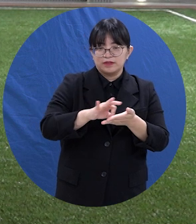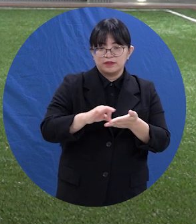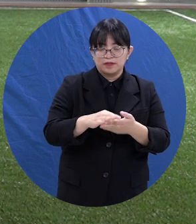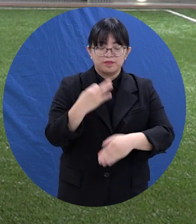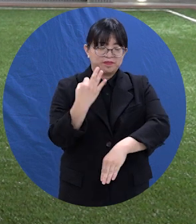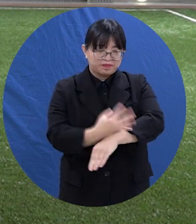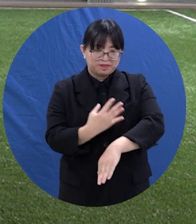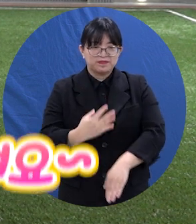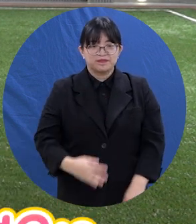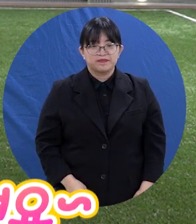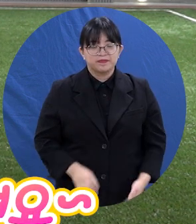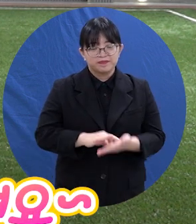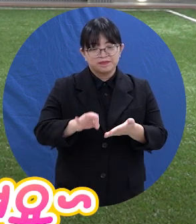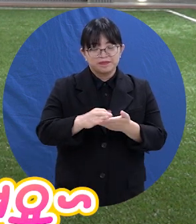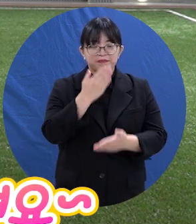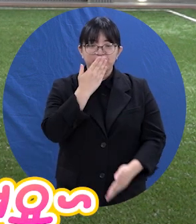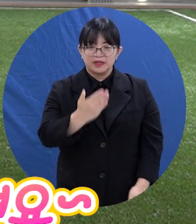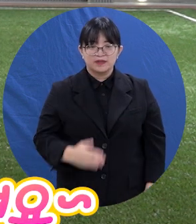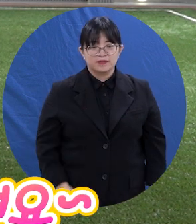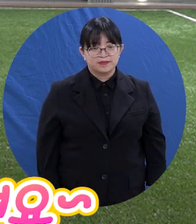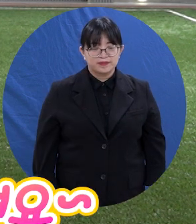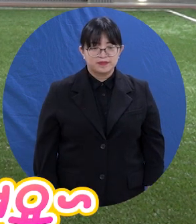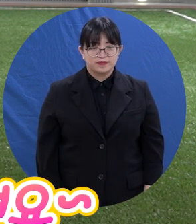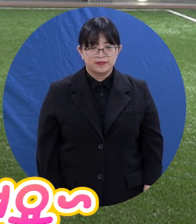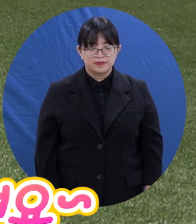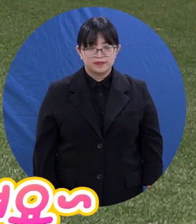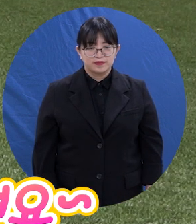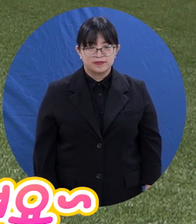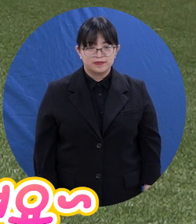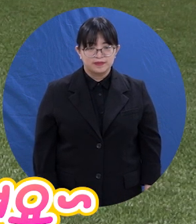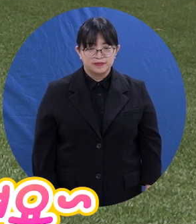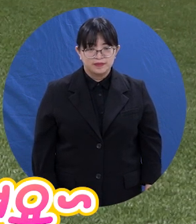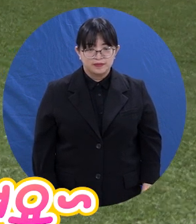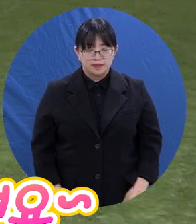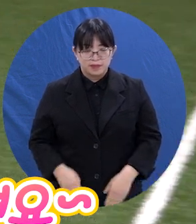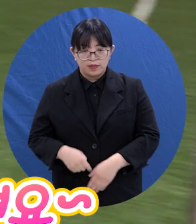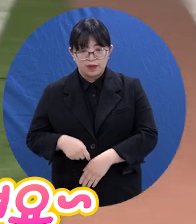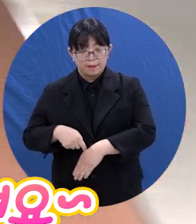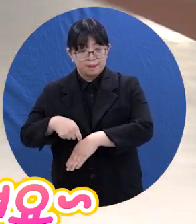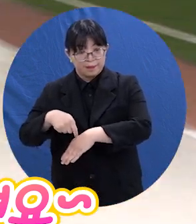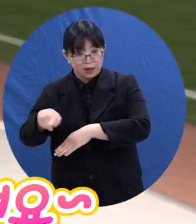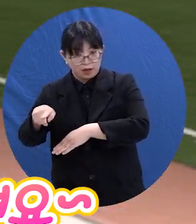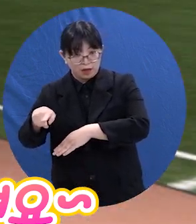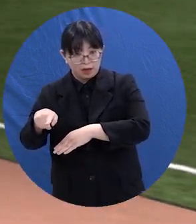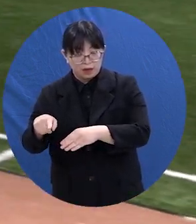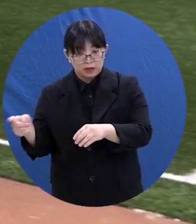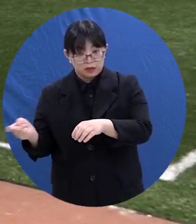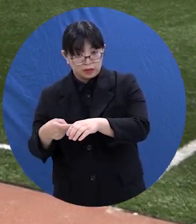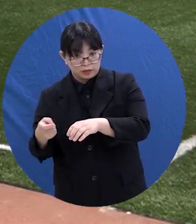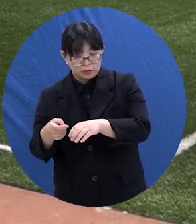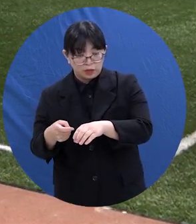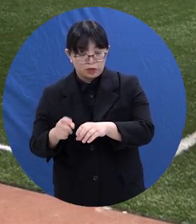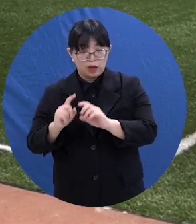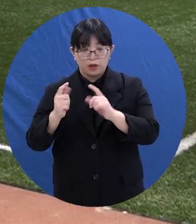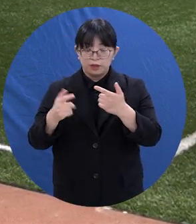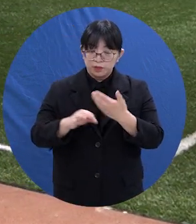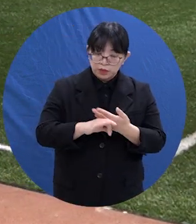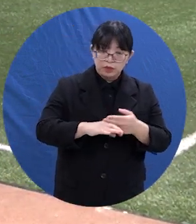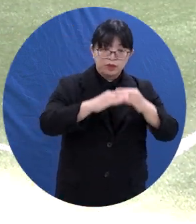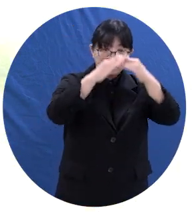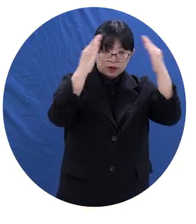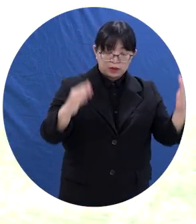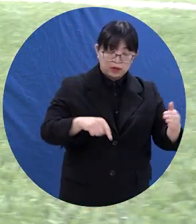야외에서만 즐길 줄 알았던 게이트볼도 이제는 양산 시민이라면 누구나 실내에서 편안하게 즐기실 수 있게